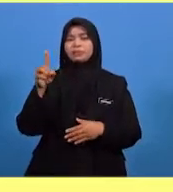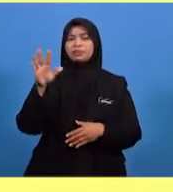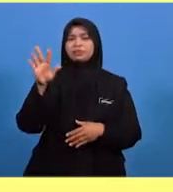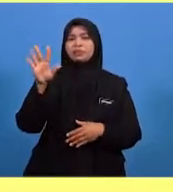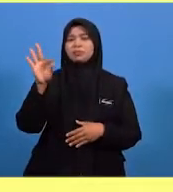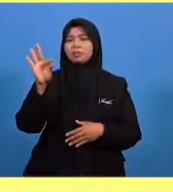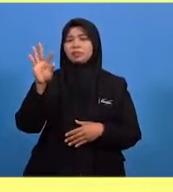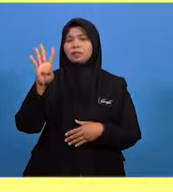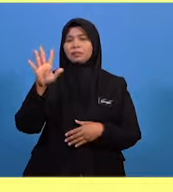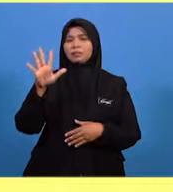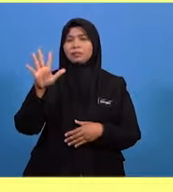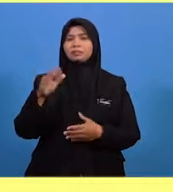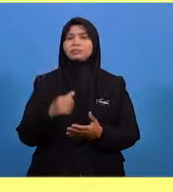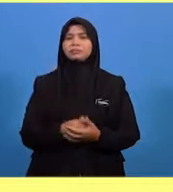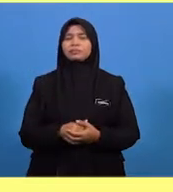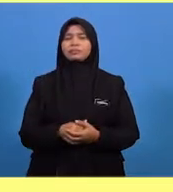Nagasaki